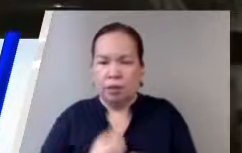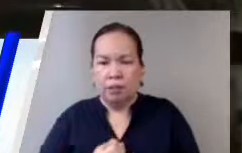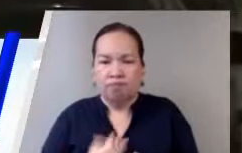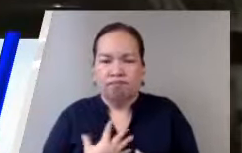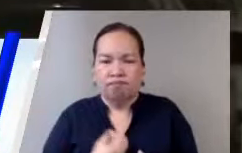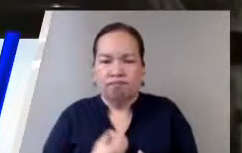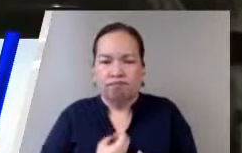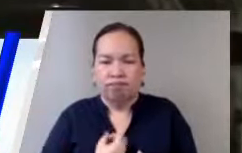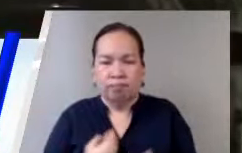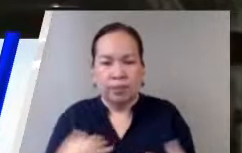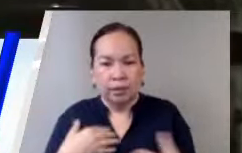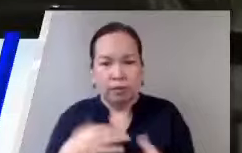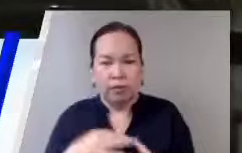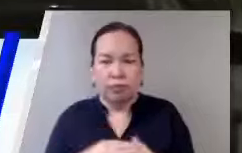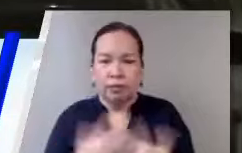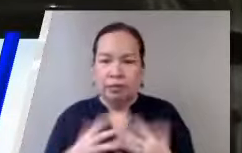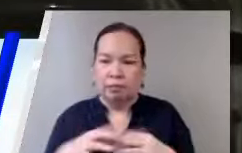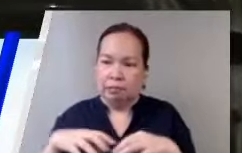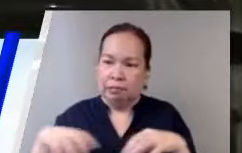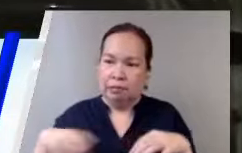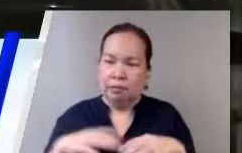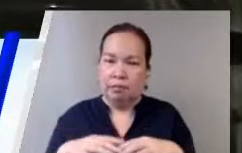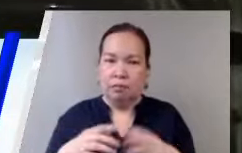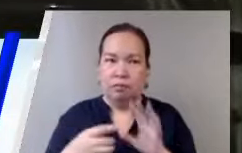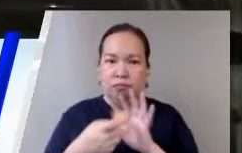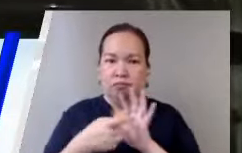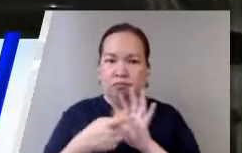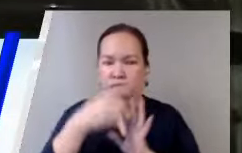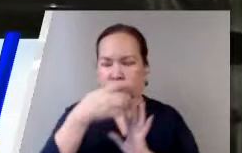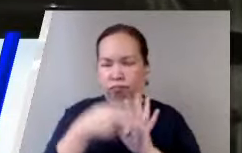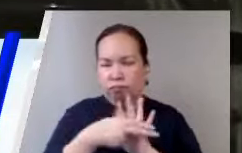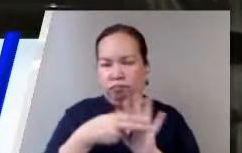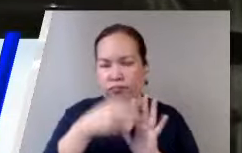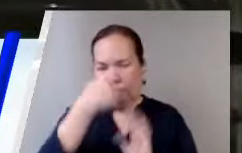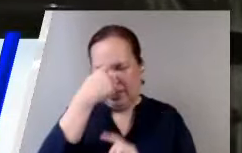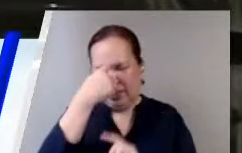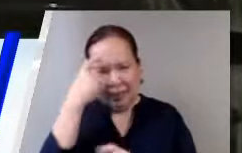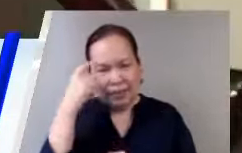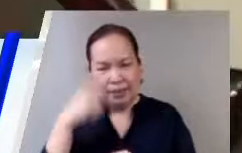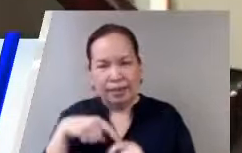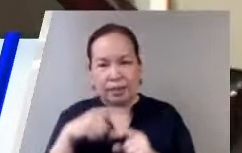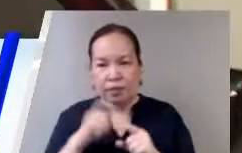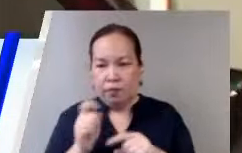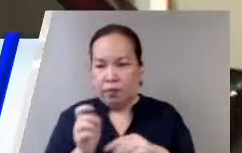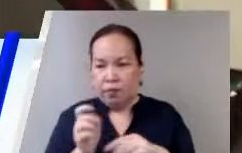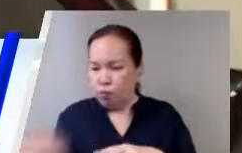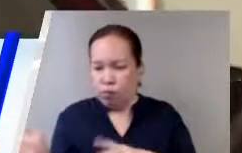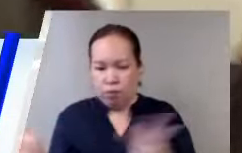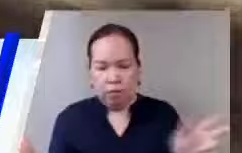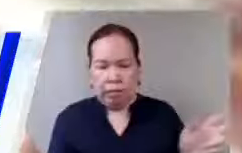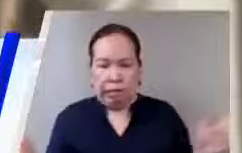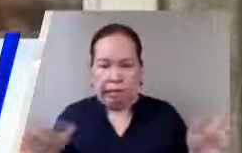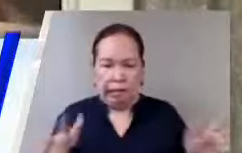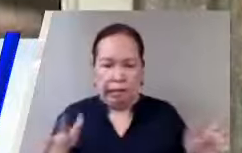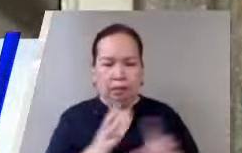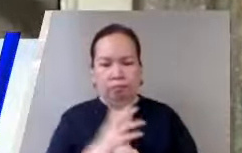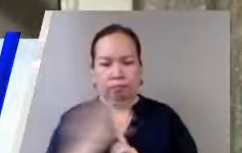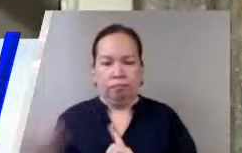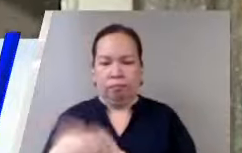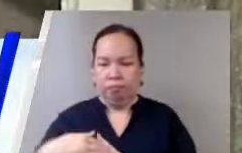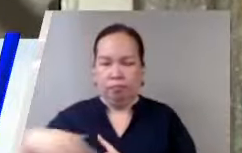bahay. Dalian din daw nilang inilipat ang mga sasakyang nakaparada sa harap ng kanilang bahay para di madamay.